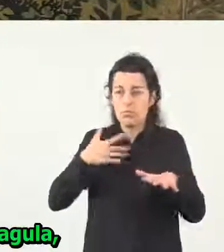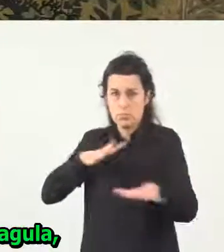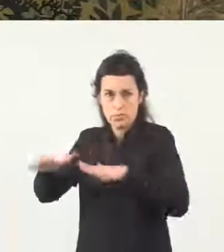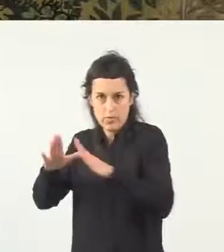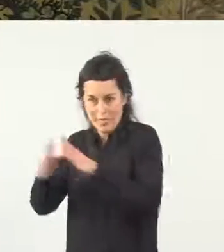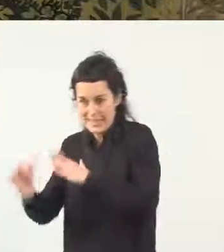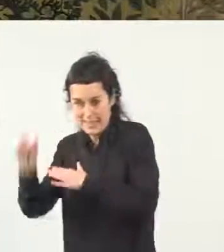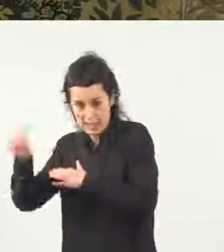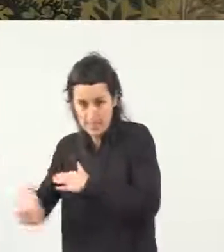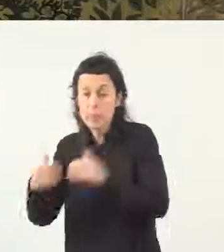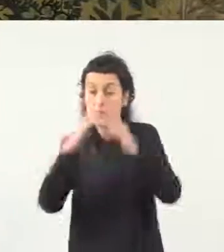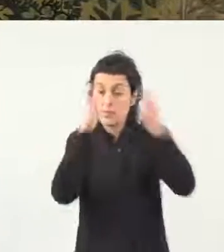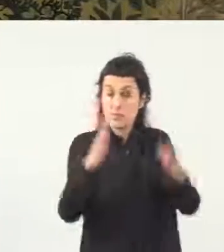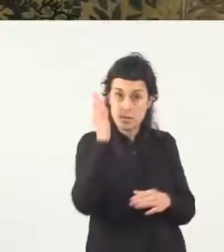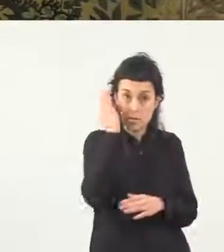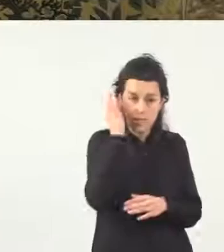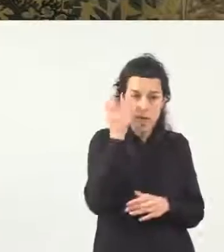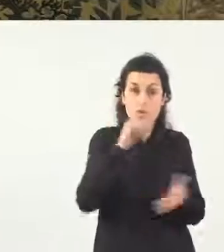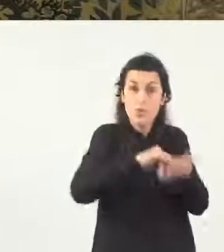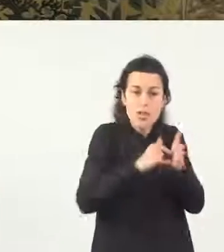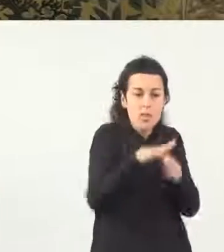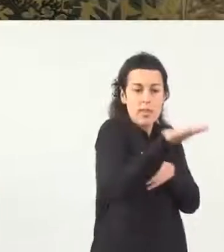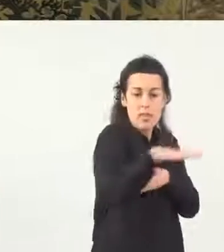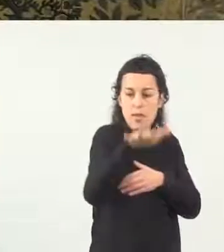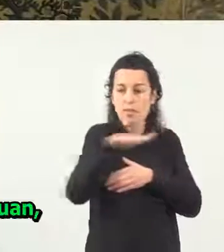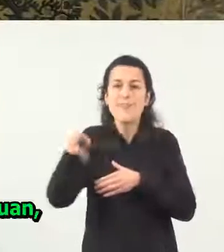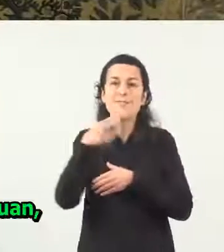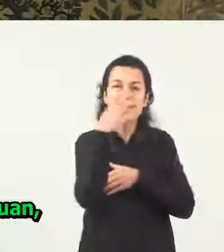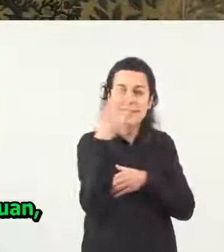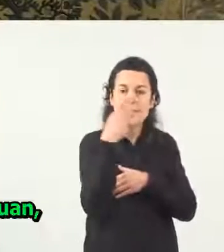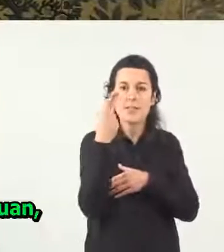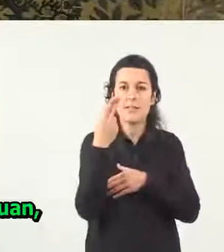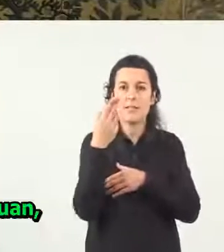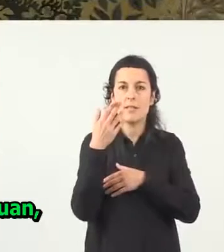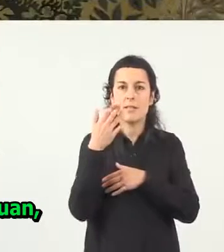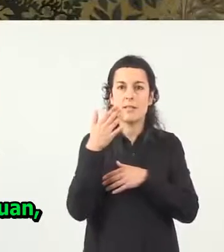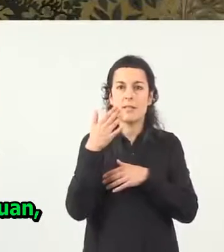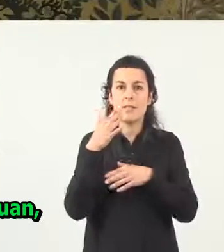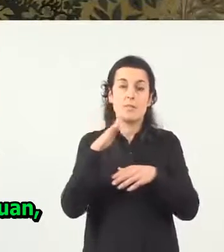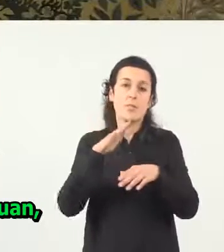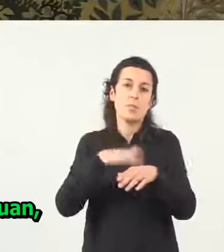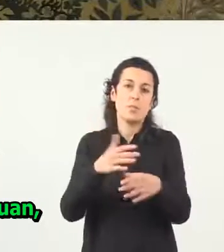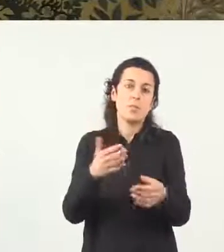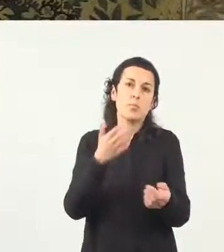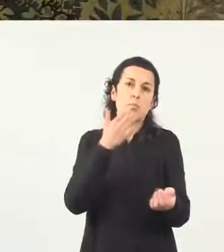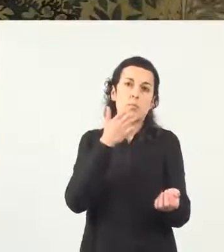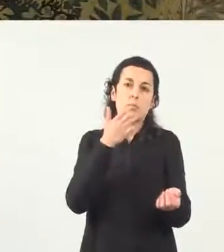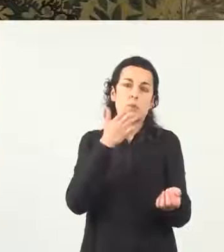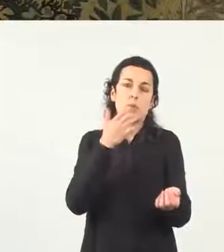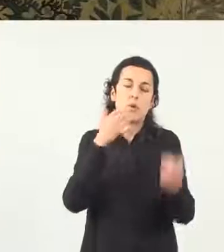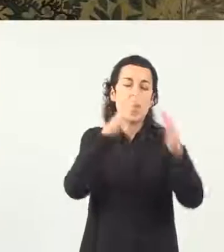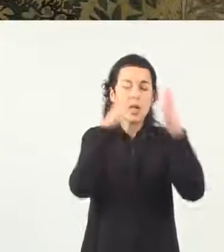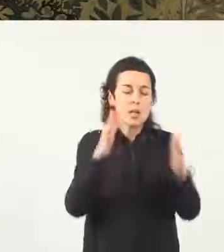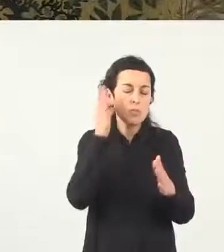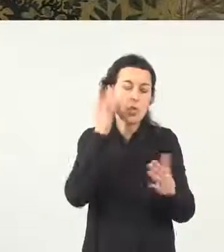badaukagula orokorra, baina proiektu lokal horiek interesgarriak izan daitezke, hain justu emakumen etxeen inguruan, ez guztietan,